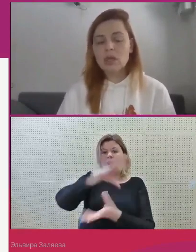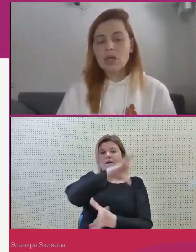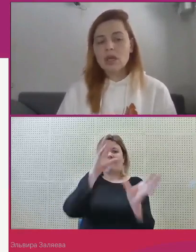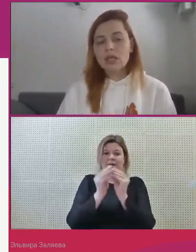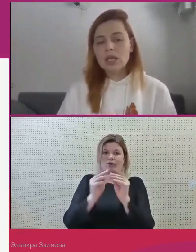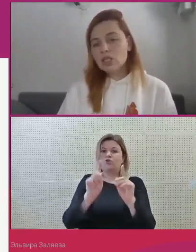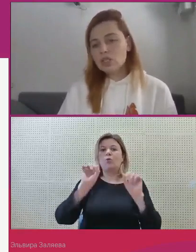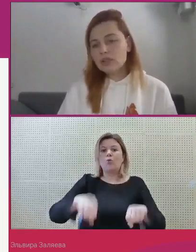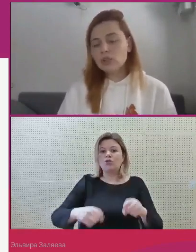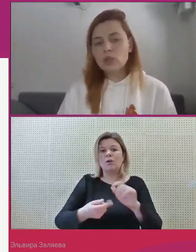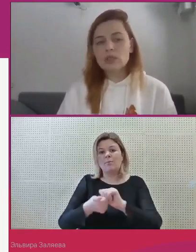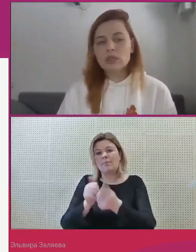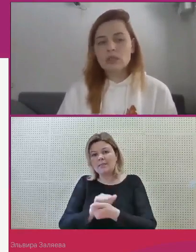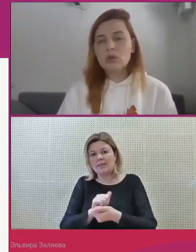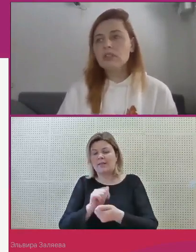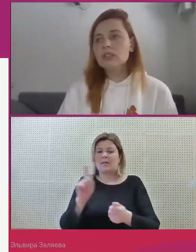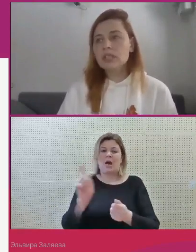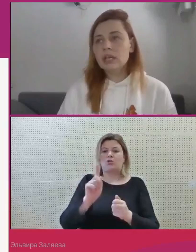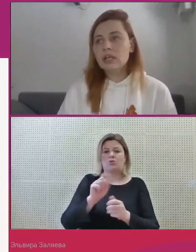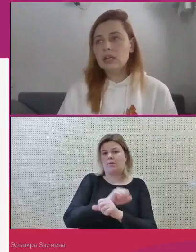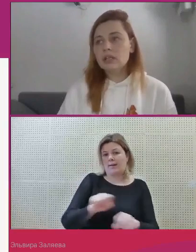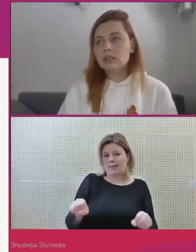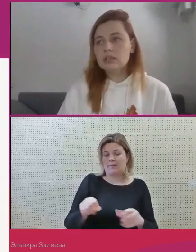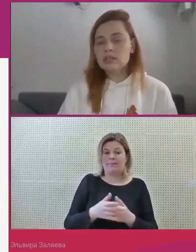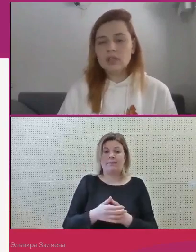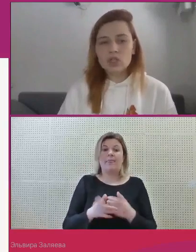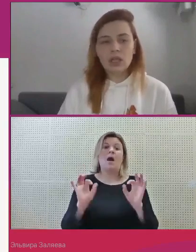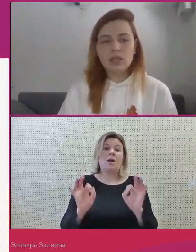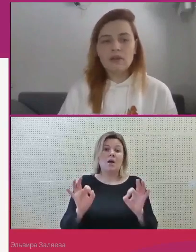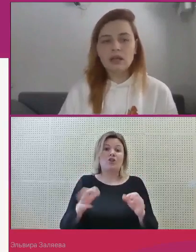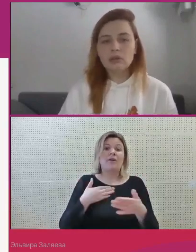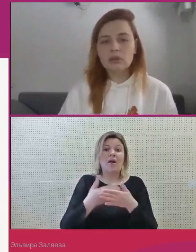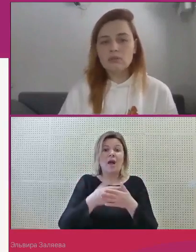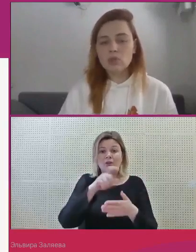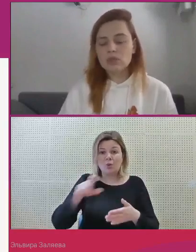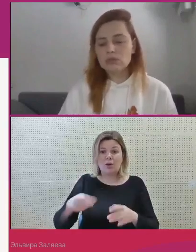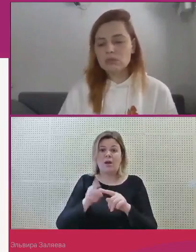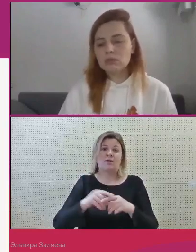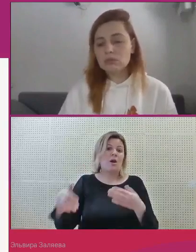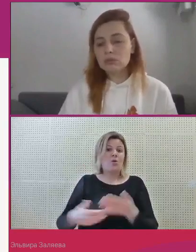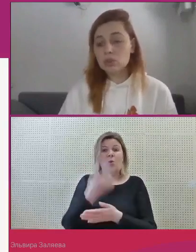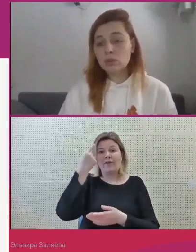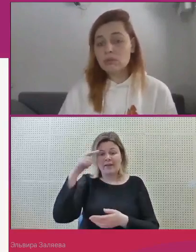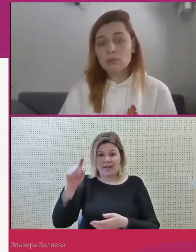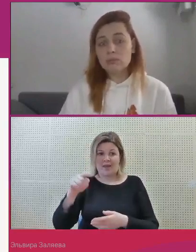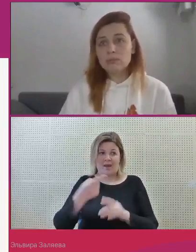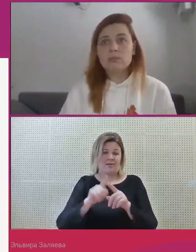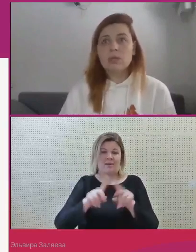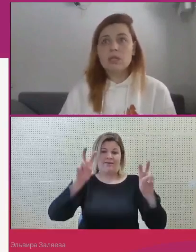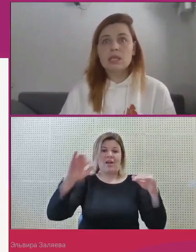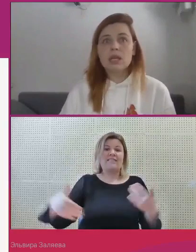нет. И, конечно, волонтеры – это новая идея, это свежая голова, которая может что-то